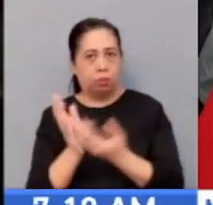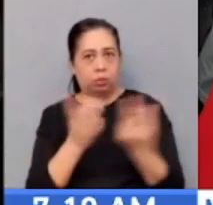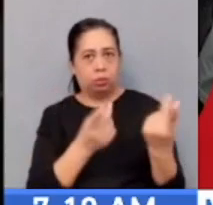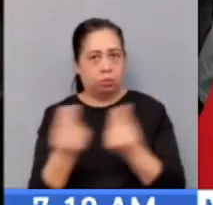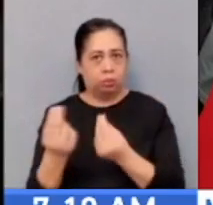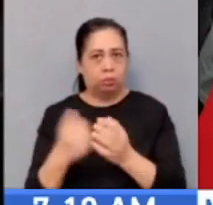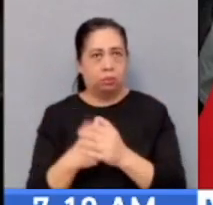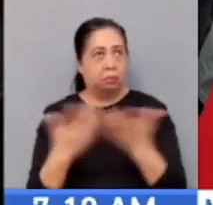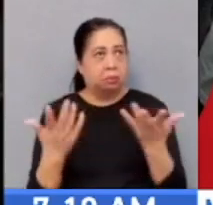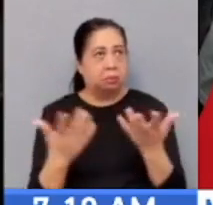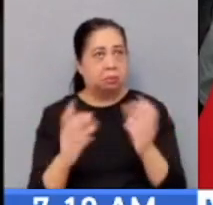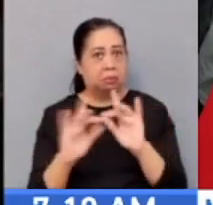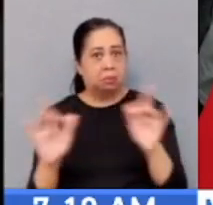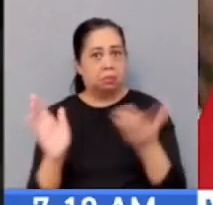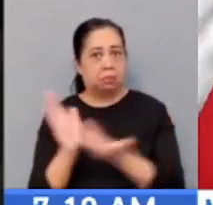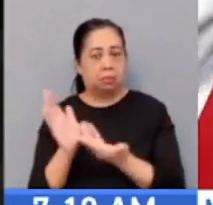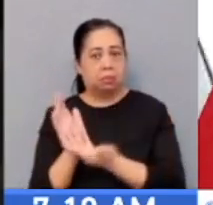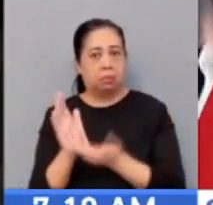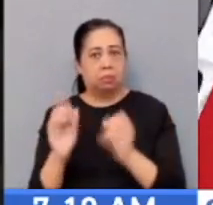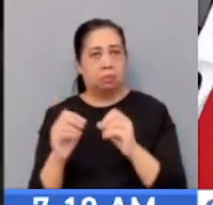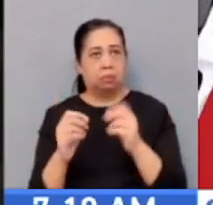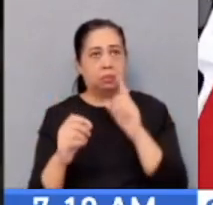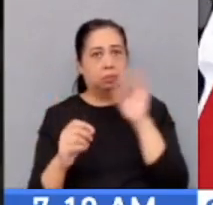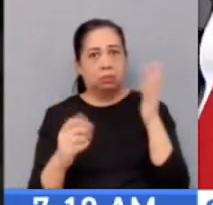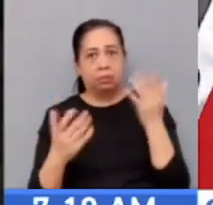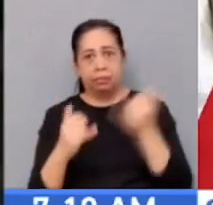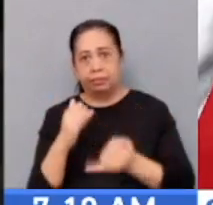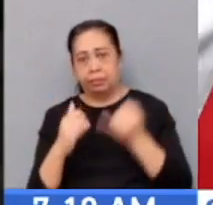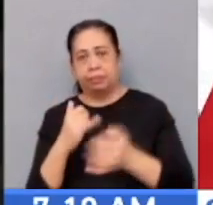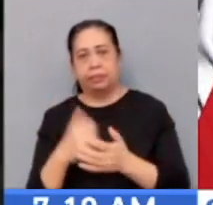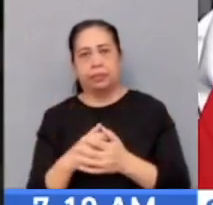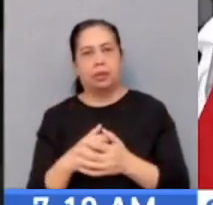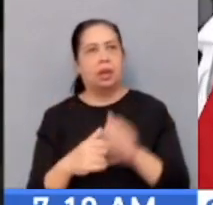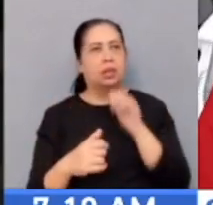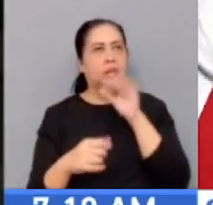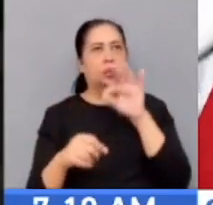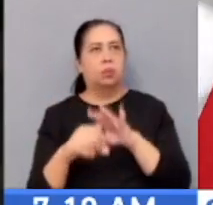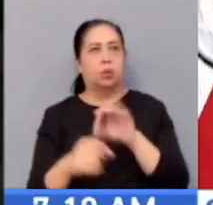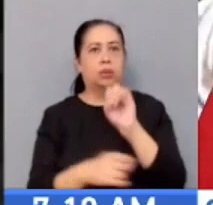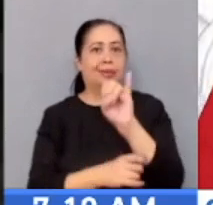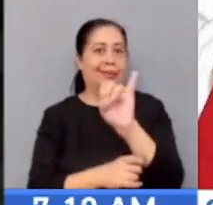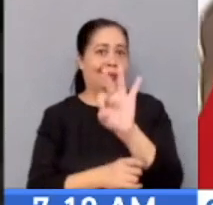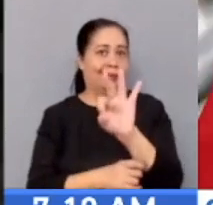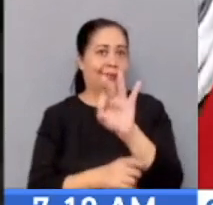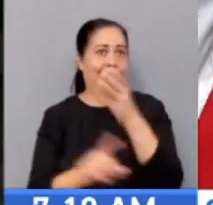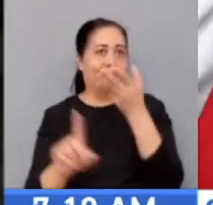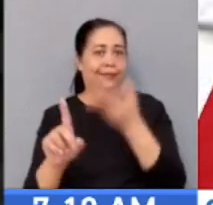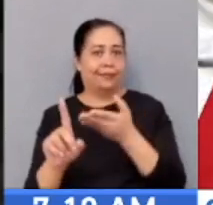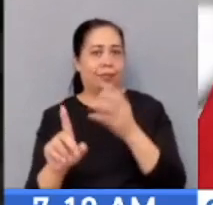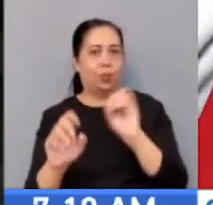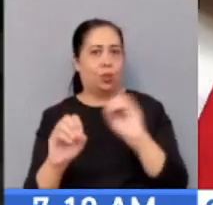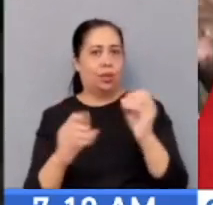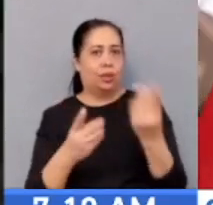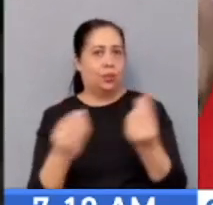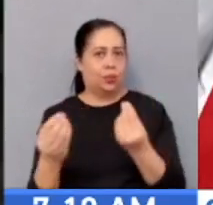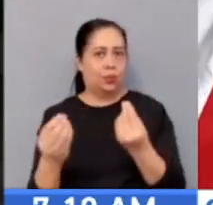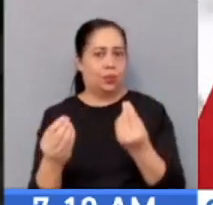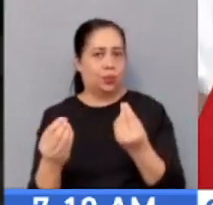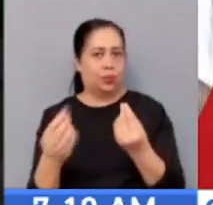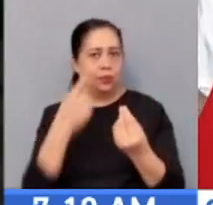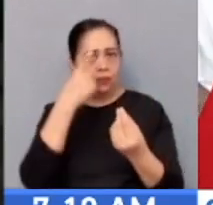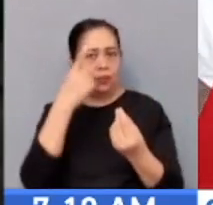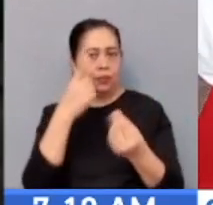walang visible or walang evidence sa mga pinapangako niya. Hindi ko siya iboboto kung wala naman siyang magagawa sa bansang Pilipinas